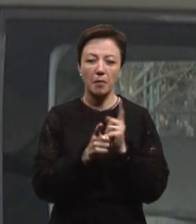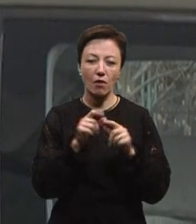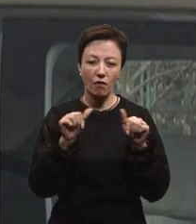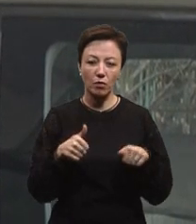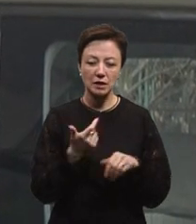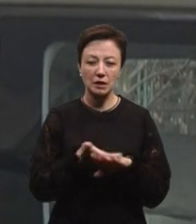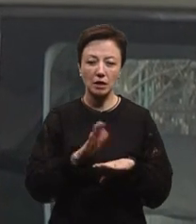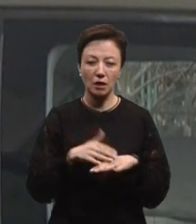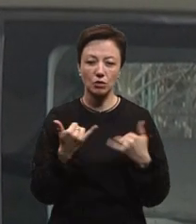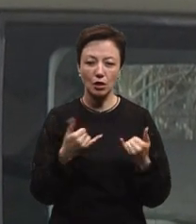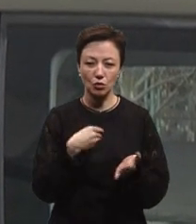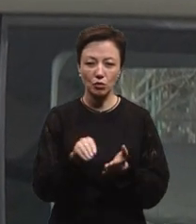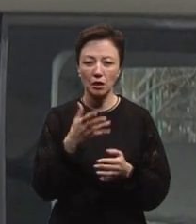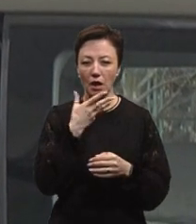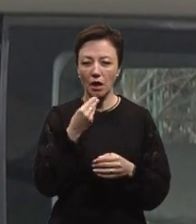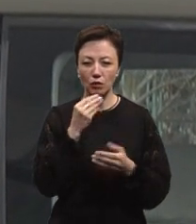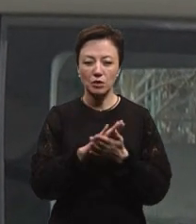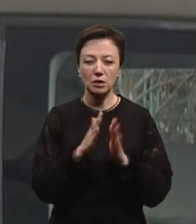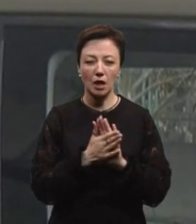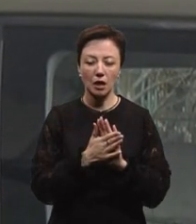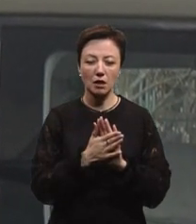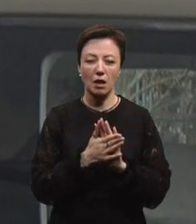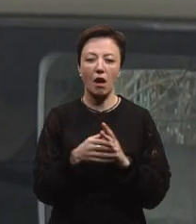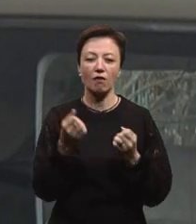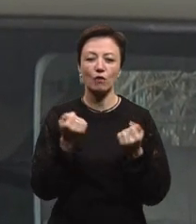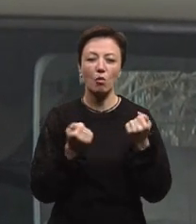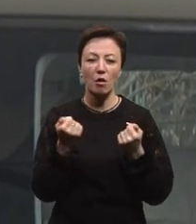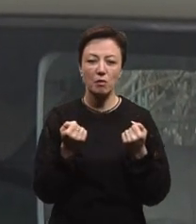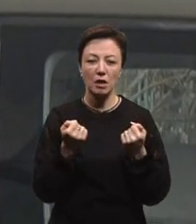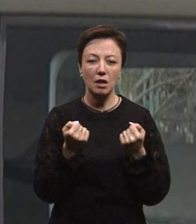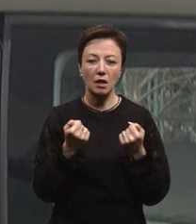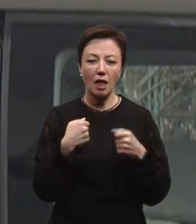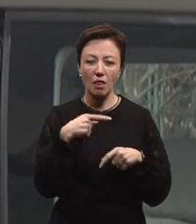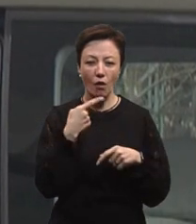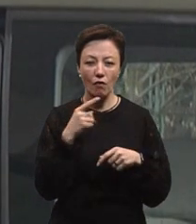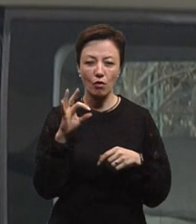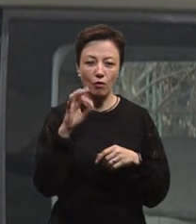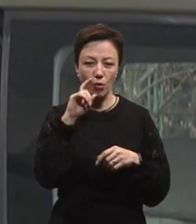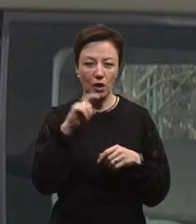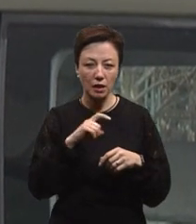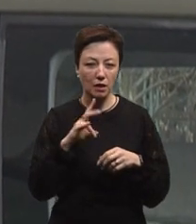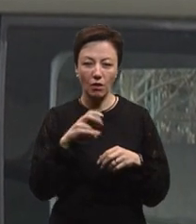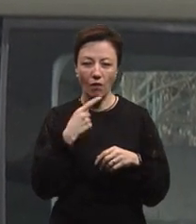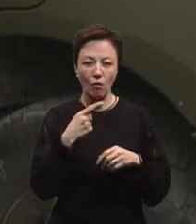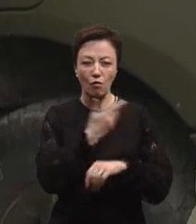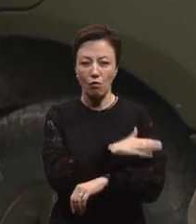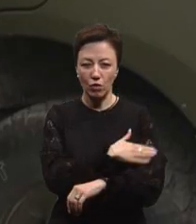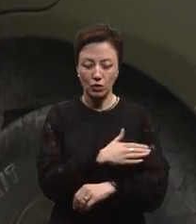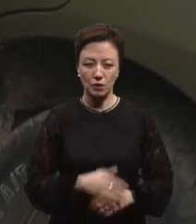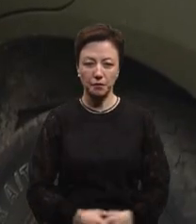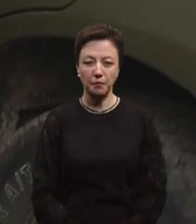досить складно зараз купити в гарному стані повнопривідний автомобіль Я не говорю вже навіть в Україні і не говорю навіть в Польщі